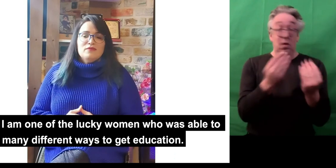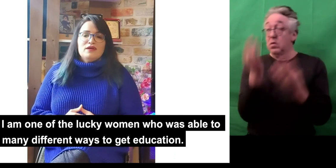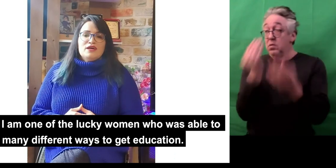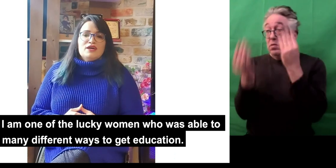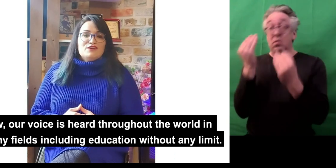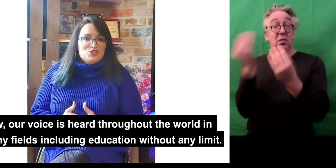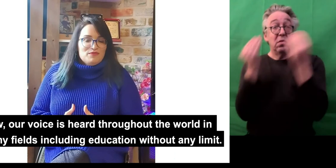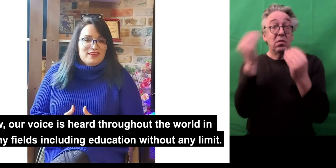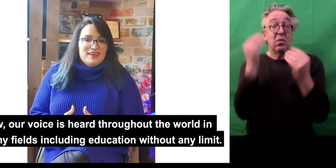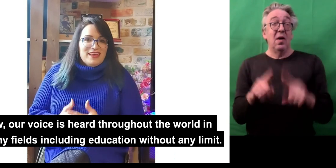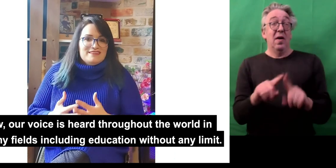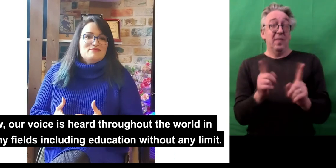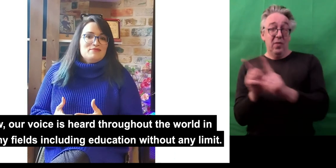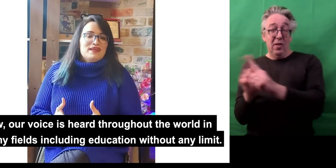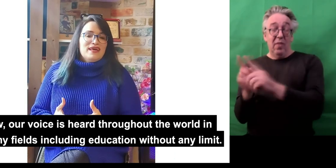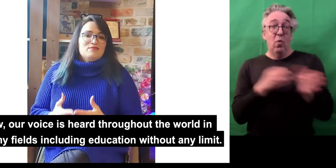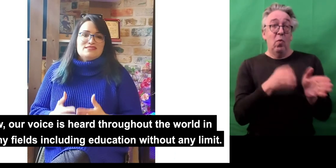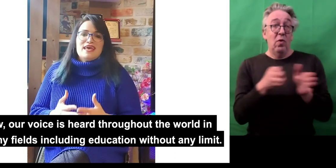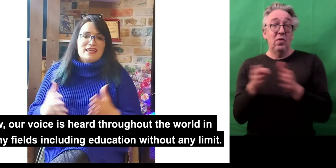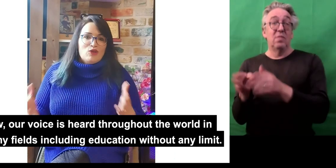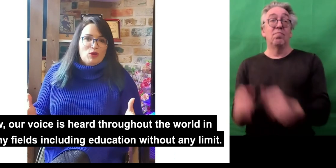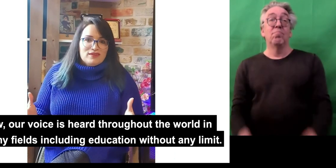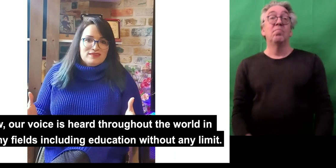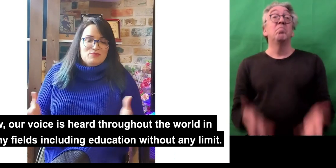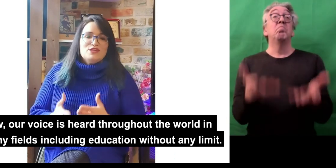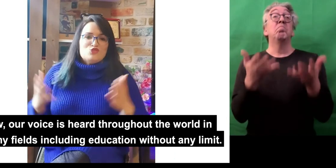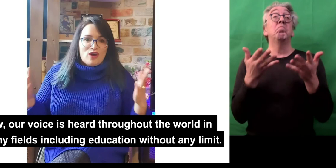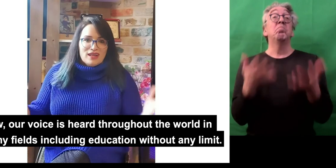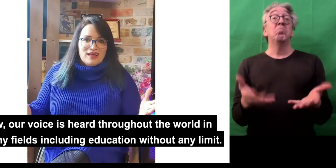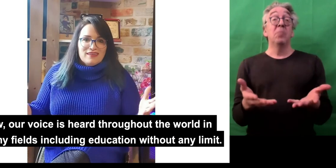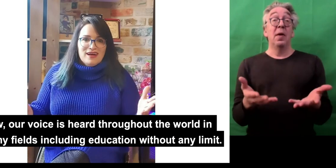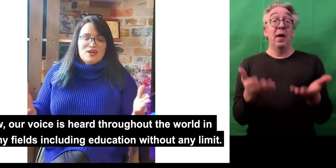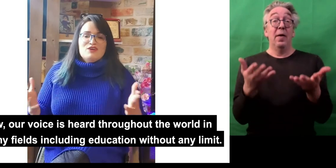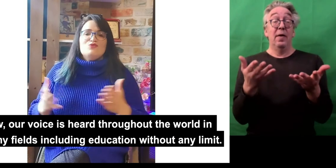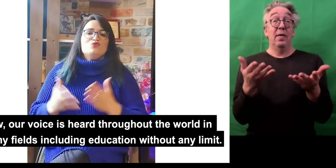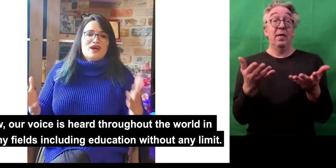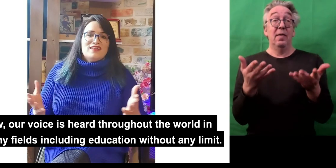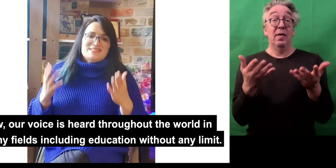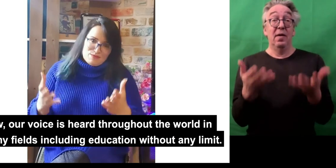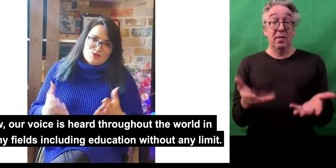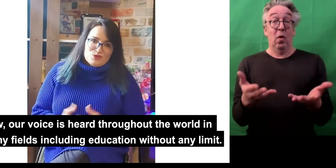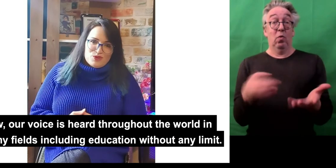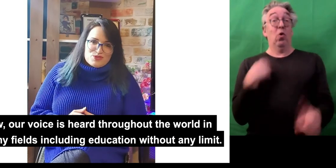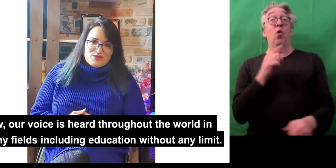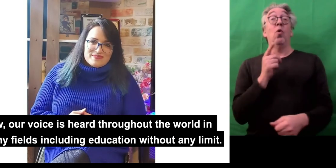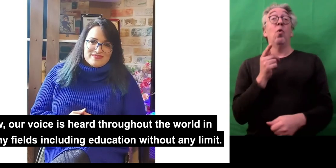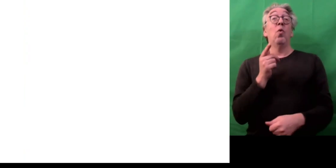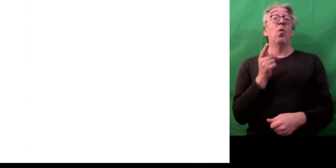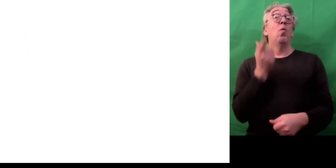kadınlardanım. Ve şimdi eğitimin bile bize engel olamadığı birçok alanda ve dünyada sesimizi